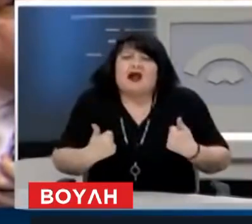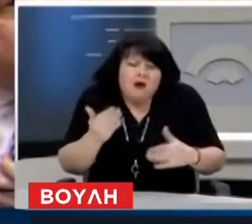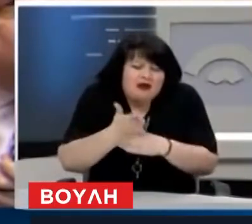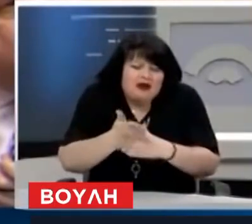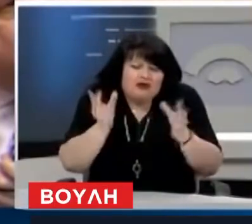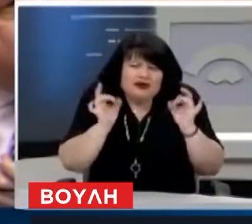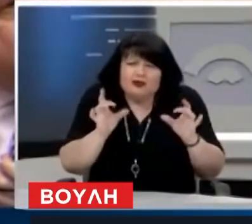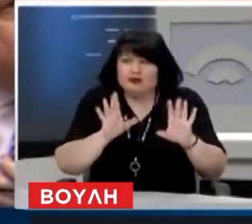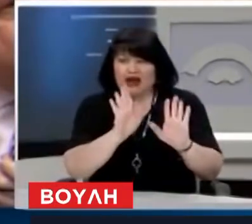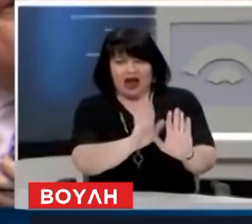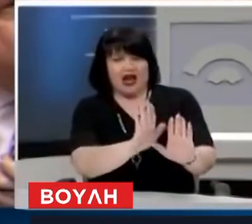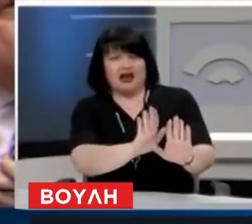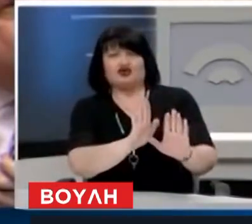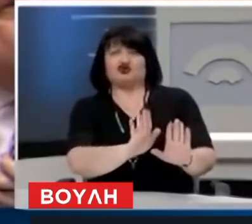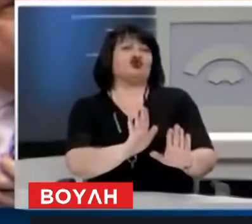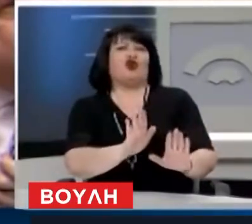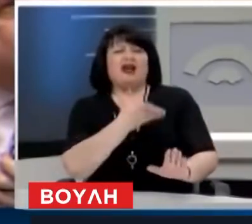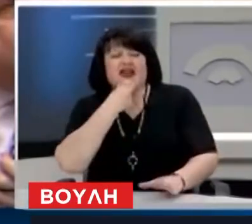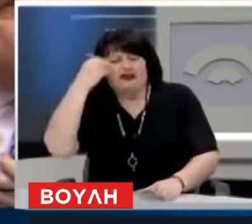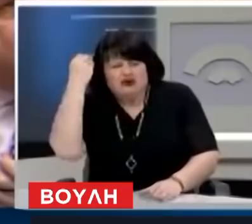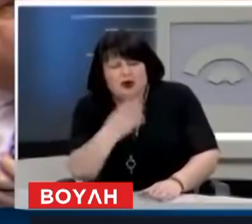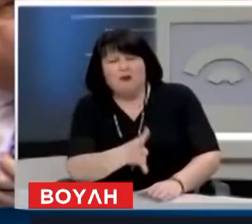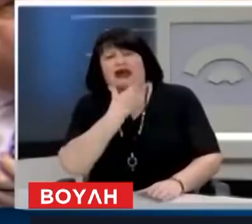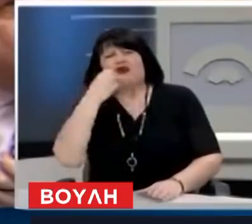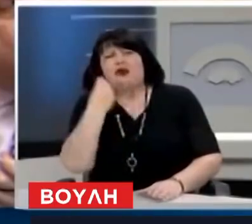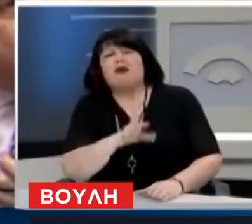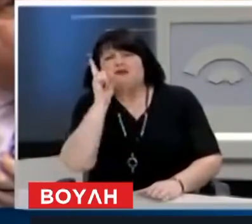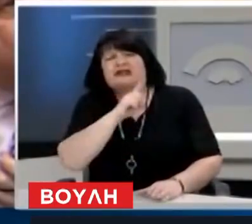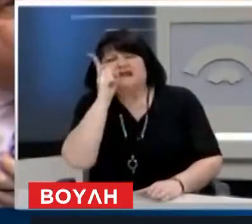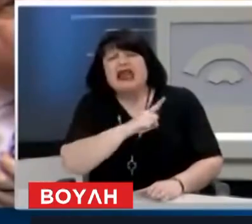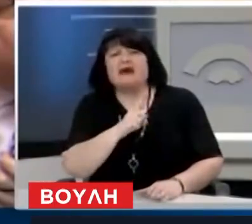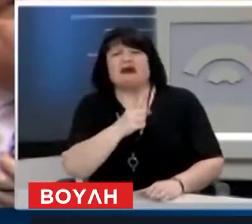Αφήστε αυτές τις αθλειότητες, τα ψέματα, τα fake news.